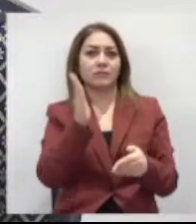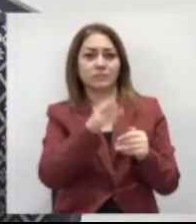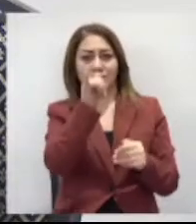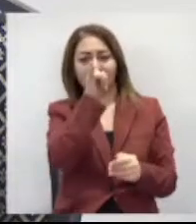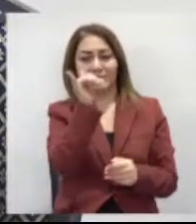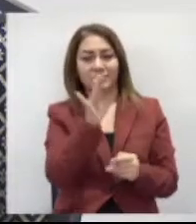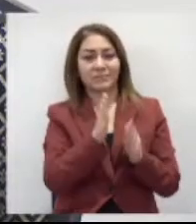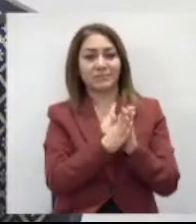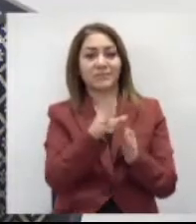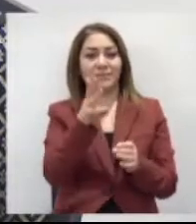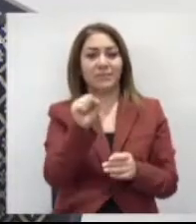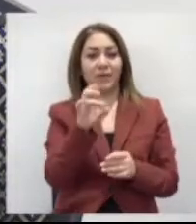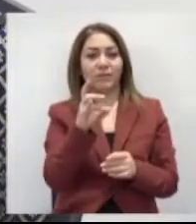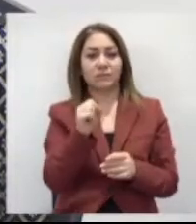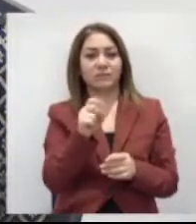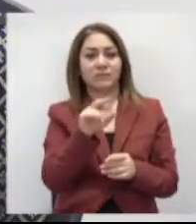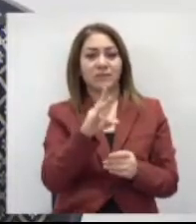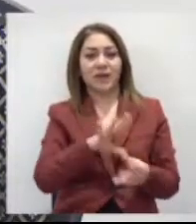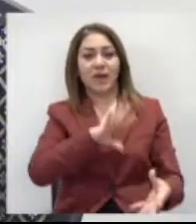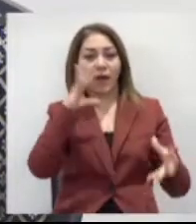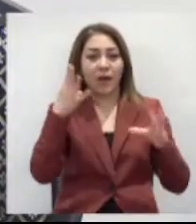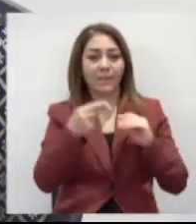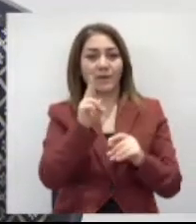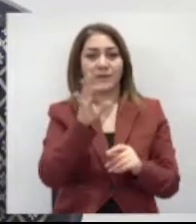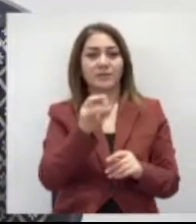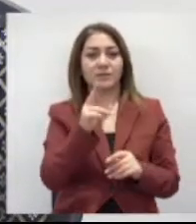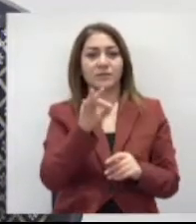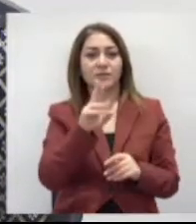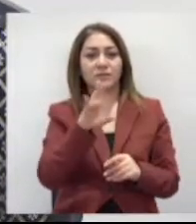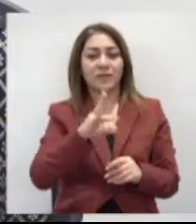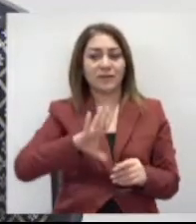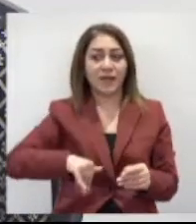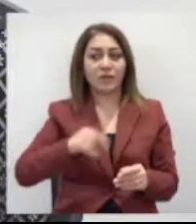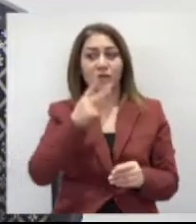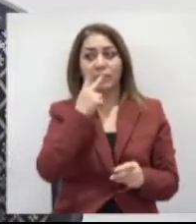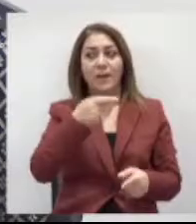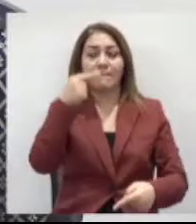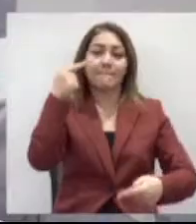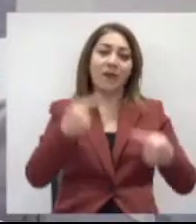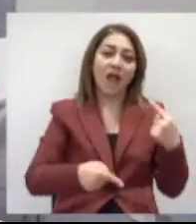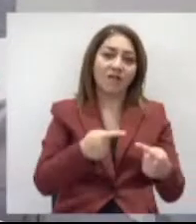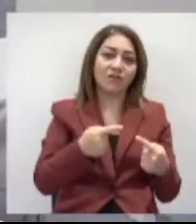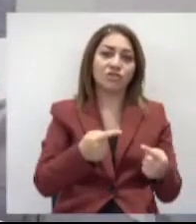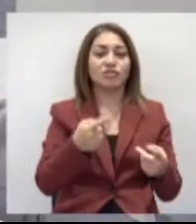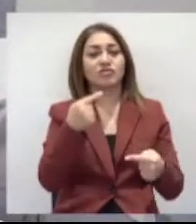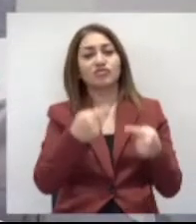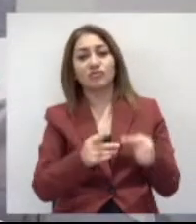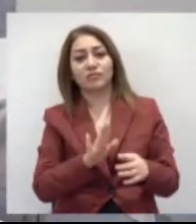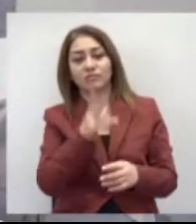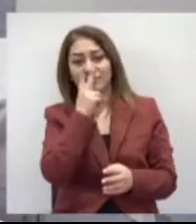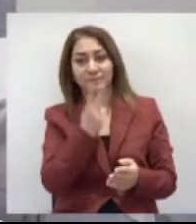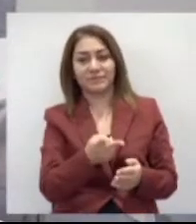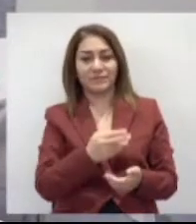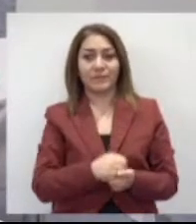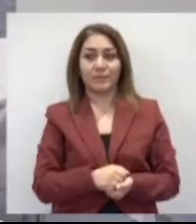Խնդրենք Տիկին Մանասյանը ամփոփի պարոն Կիրակոսյանից, հետո տեսնենք նորից բանավեճ ծագում է թե չէ։